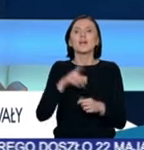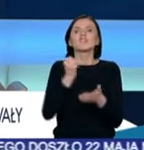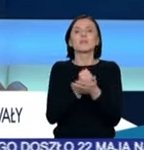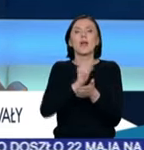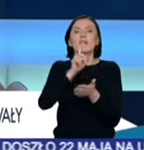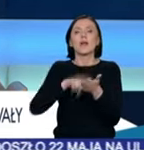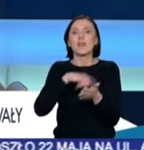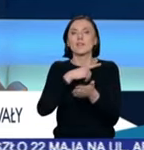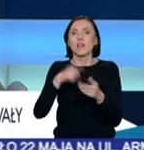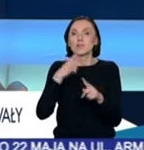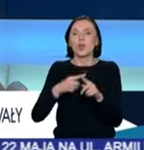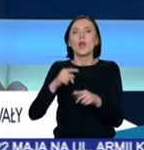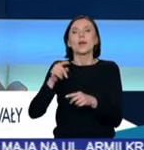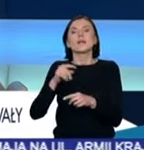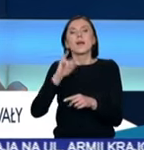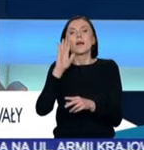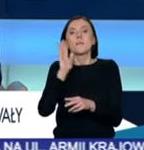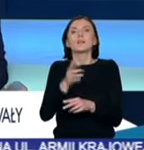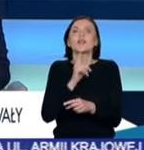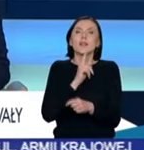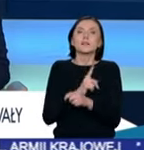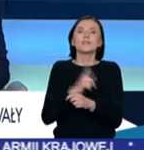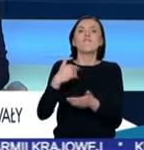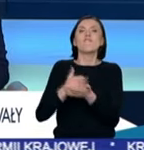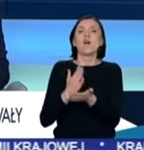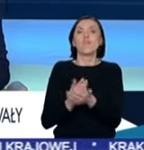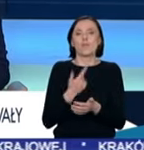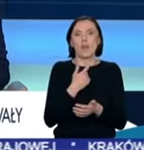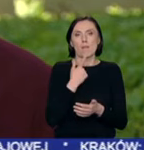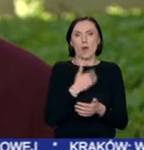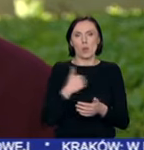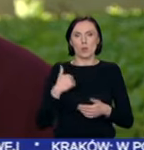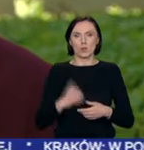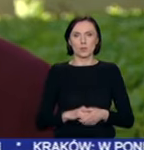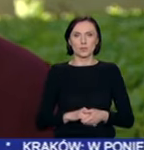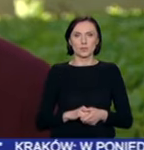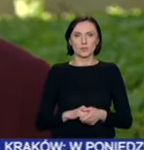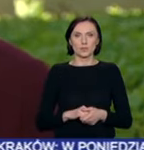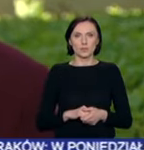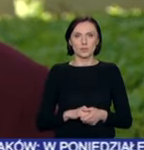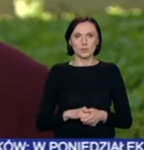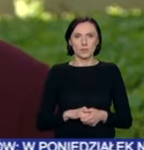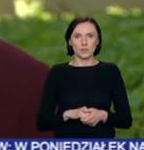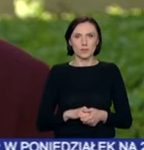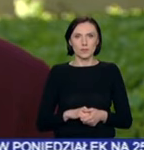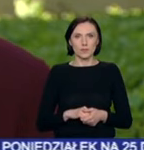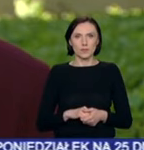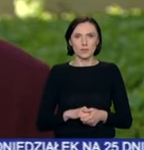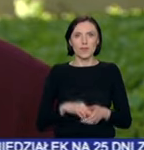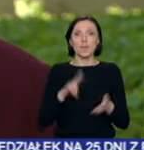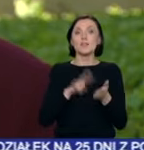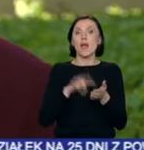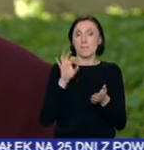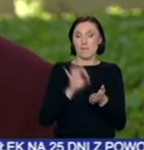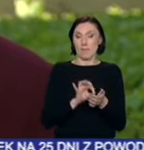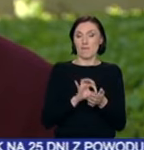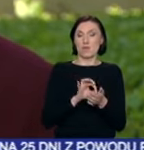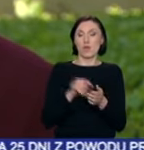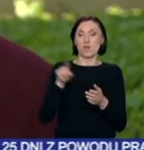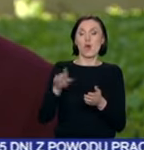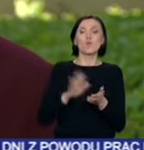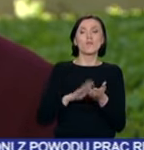likwidacji spółki podejmie wojewoda małopolski. Magdalena Uchto. Na pewno ta uchwała, te uchwały, które zostały podjęte, są w